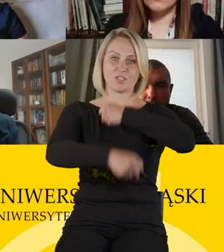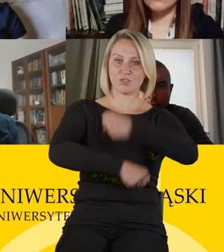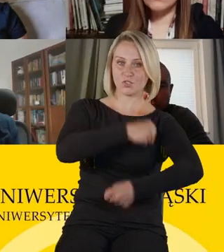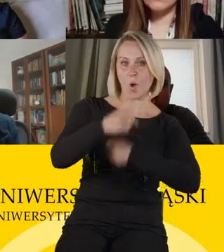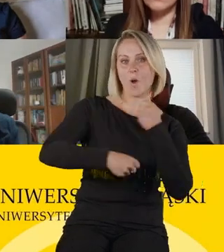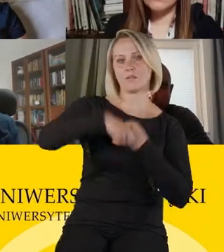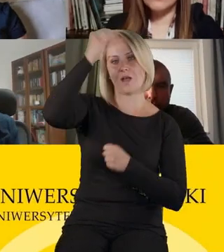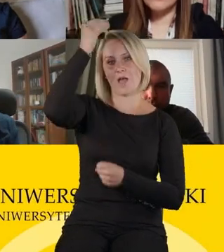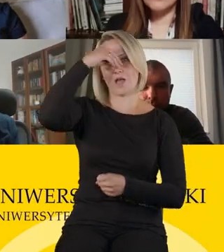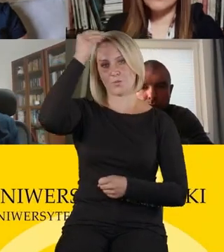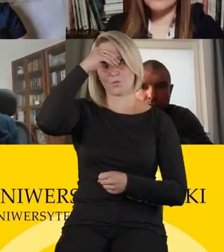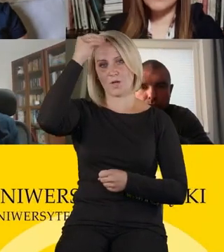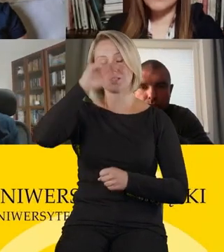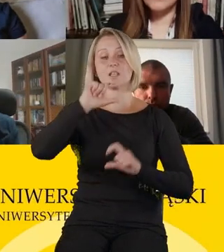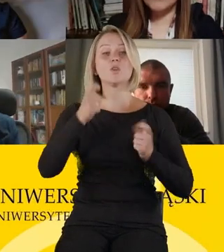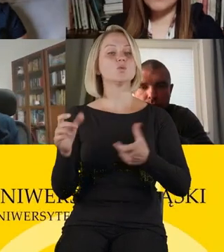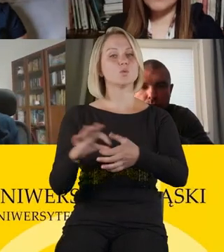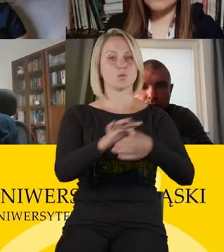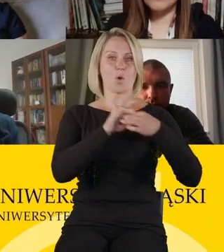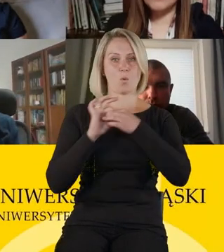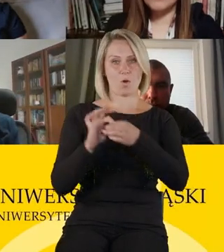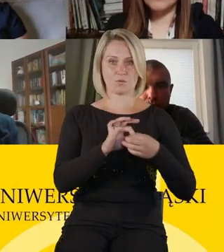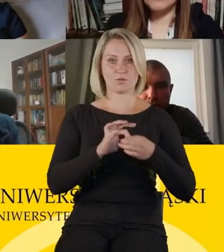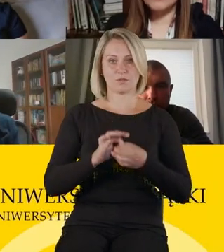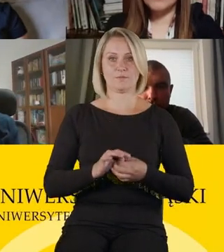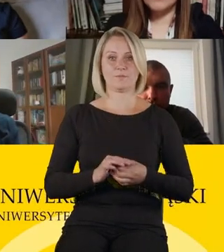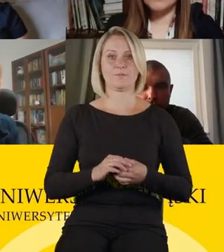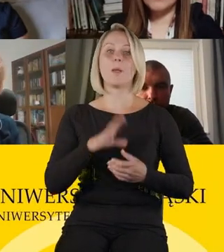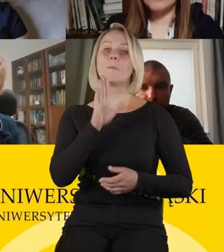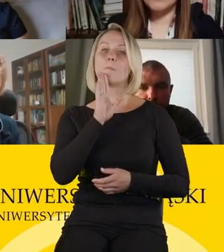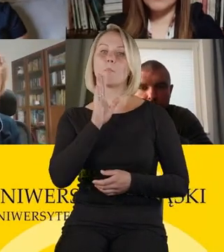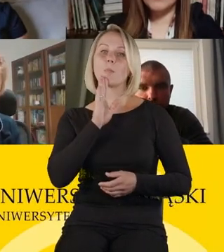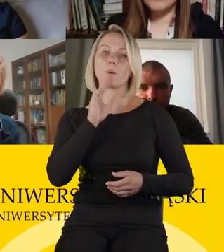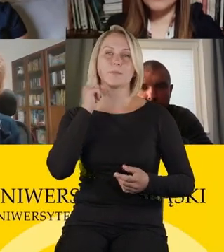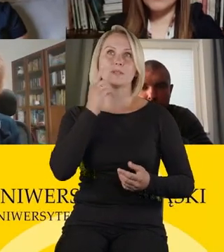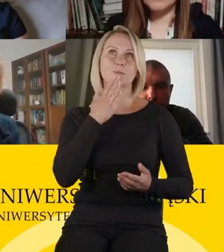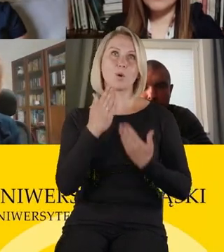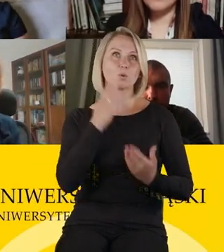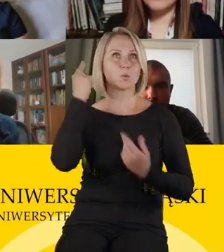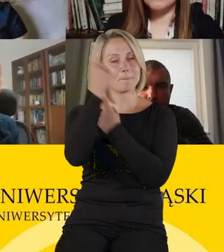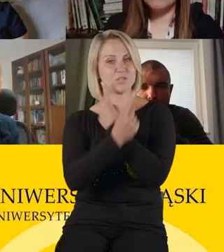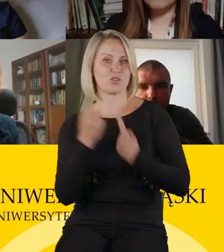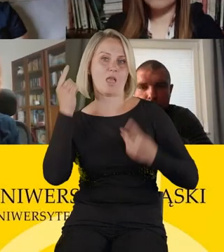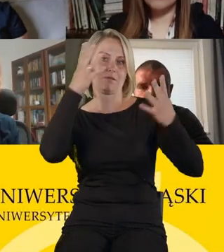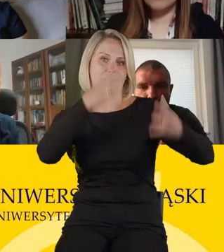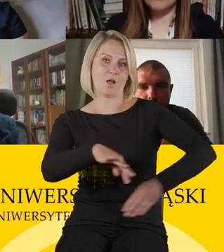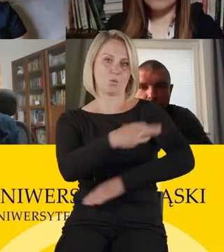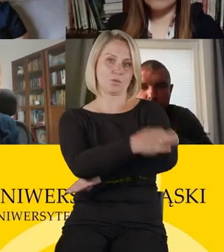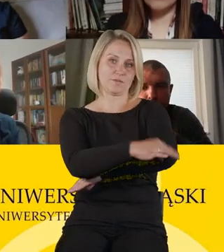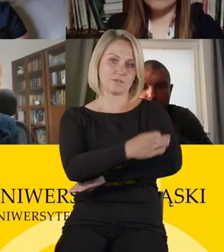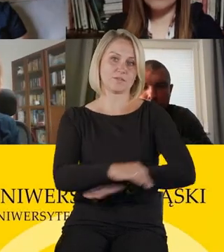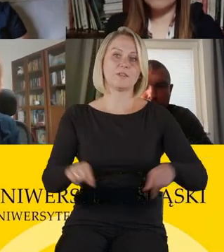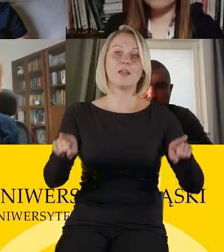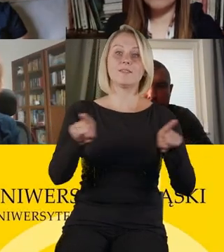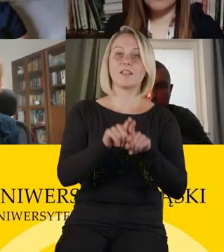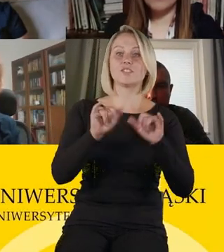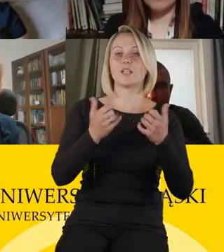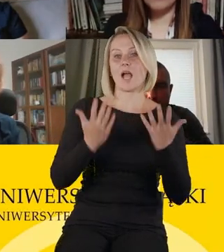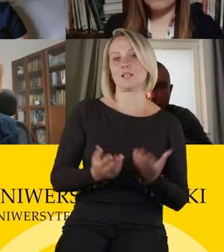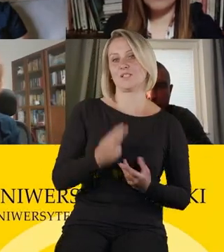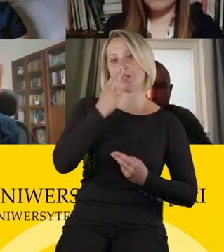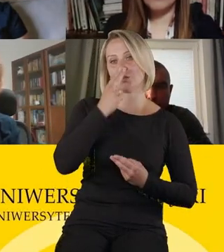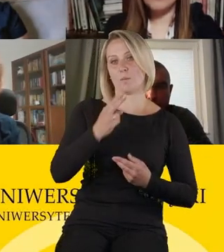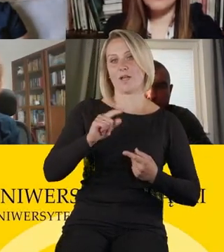i edukacja. To, co łączy nas najbardziej. To podobny sposób myślenia o uniwersytecie. A także, jak chcemy go widzieć